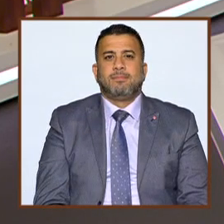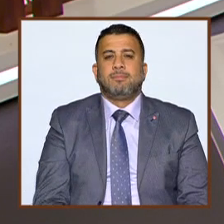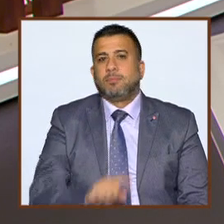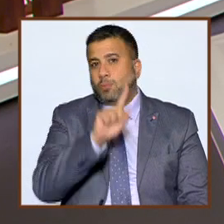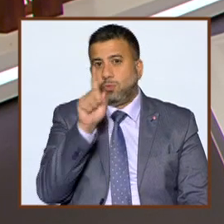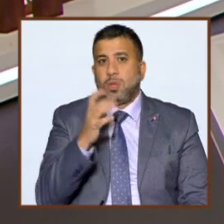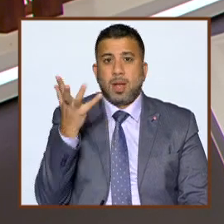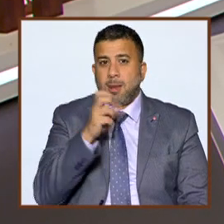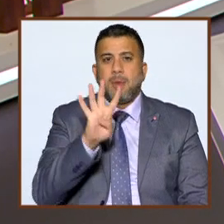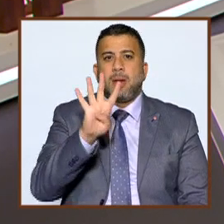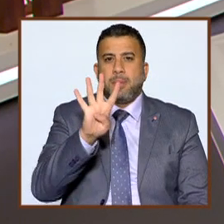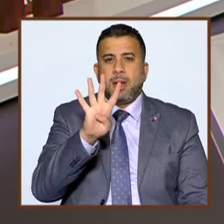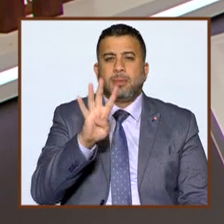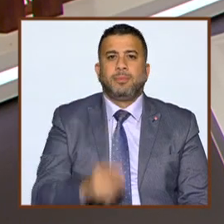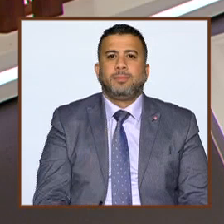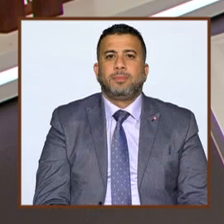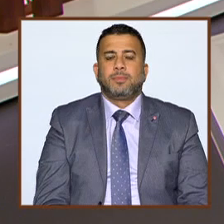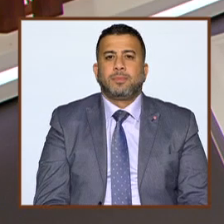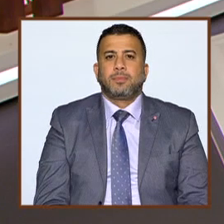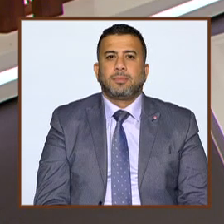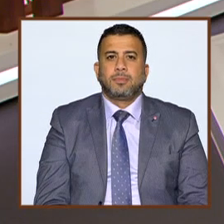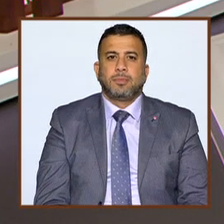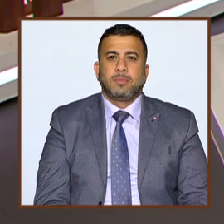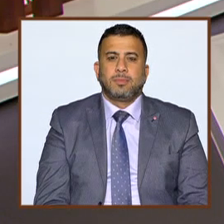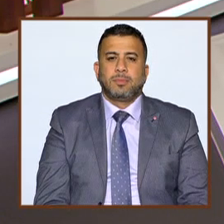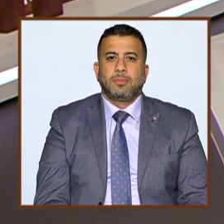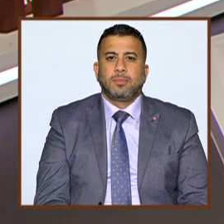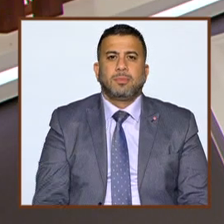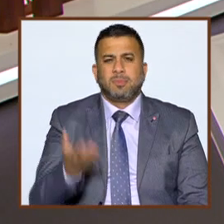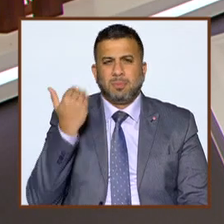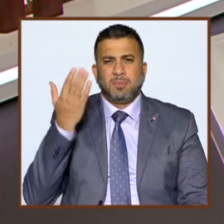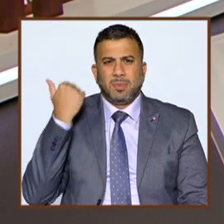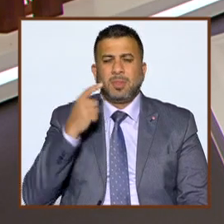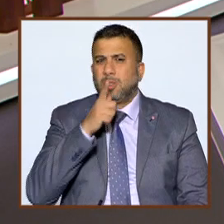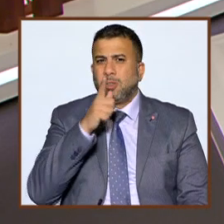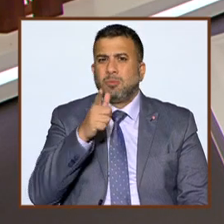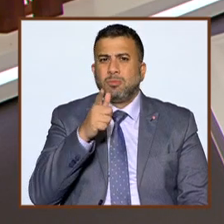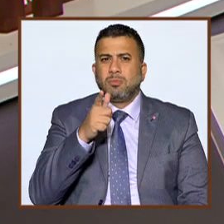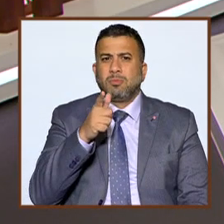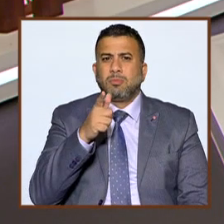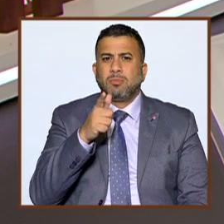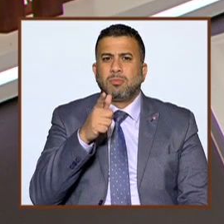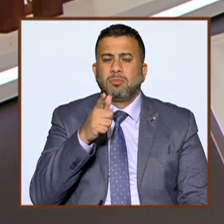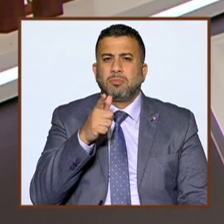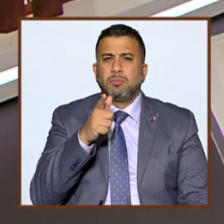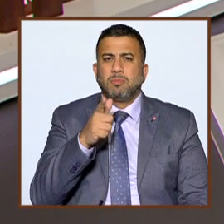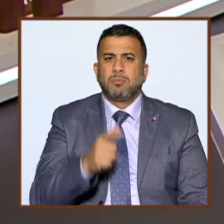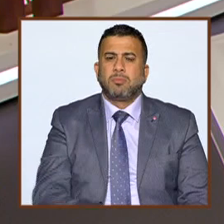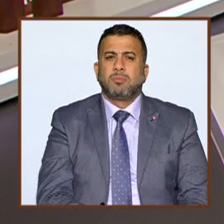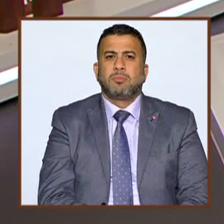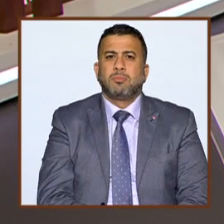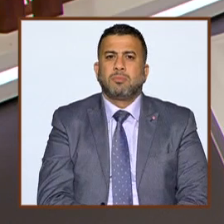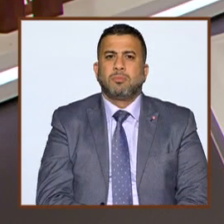4 أسئلة. تفضل يا علي. السؤال الأول، من كم يوم كنت في الإمارات وأنا يعني بعد